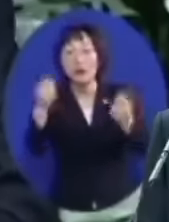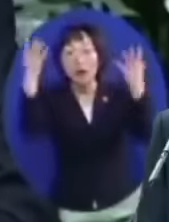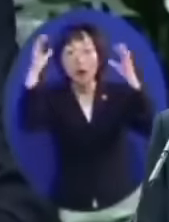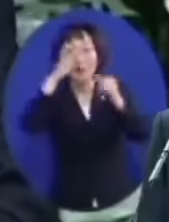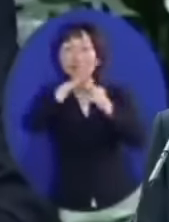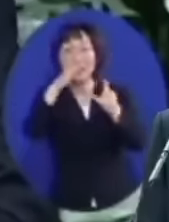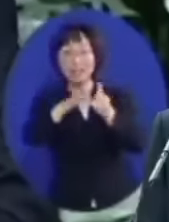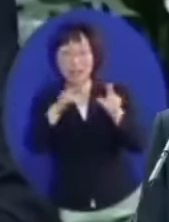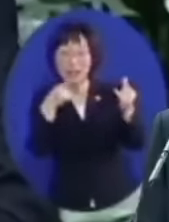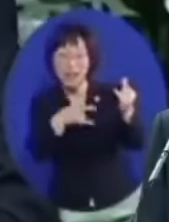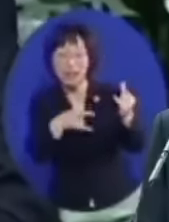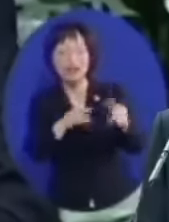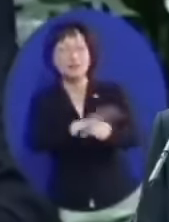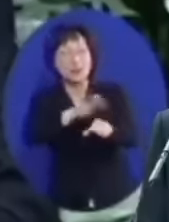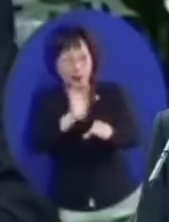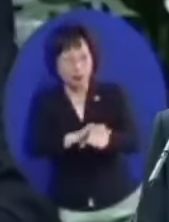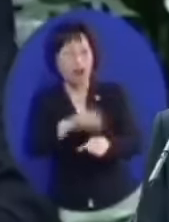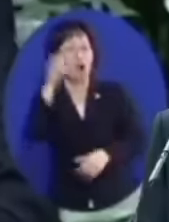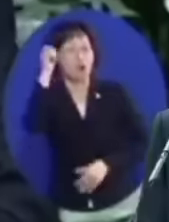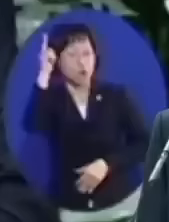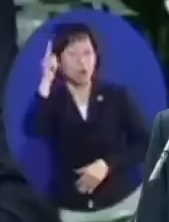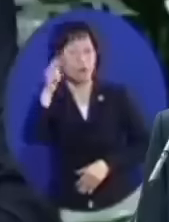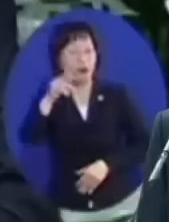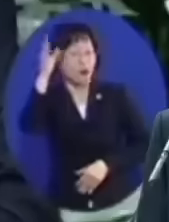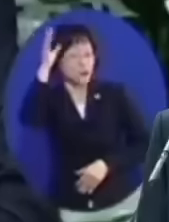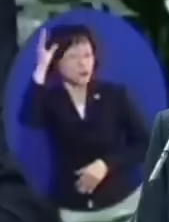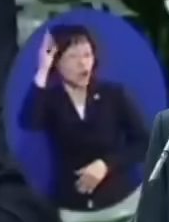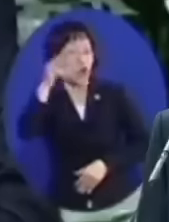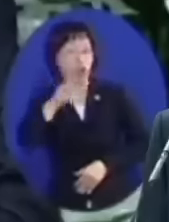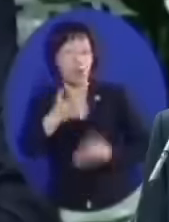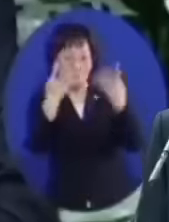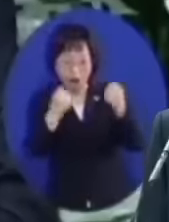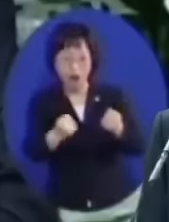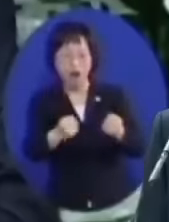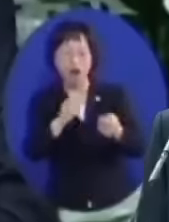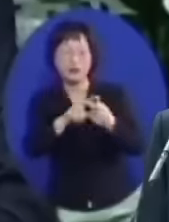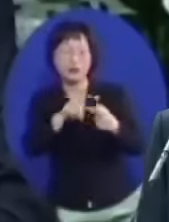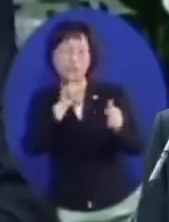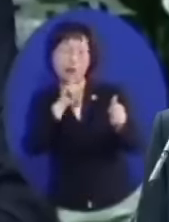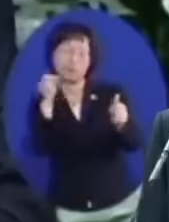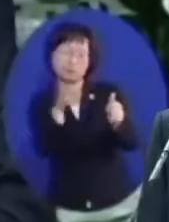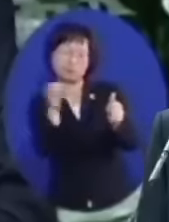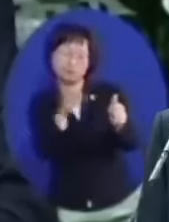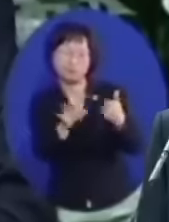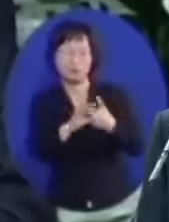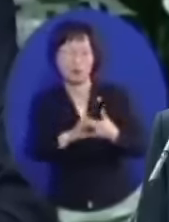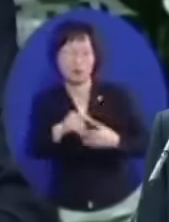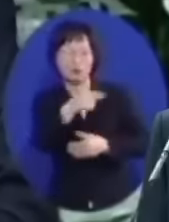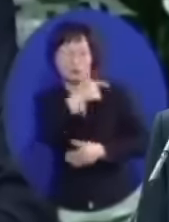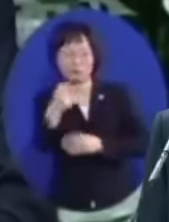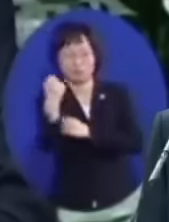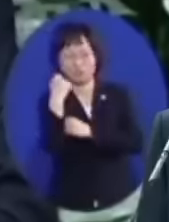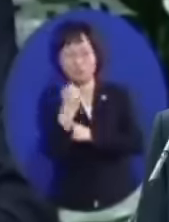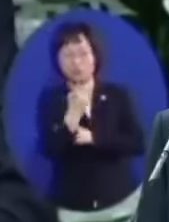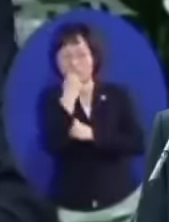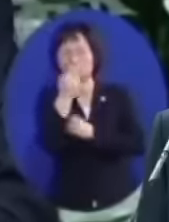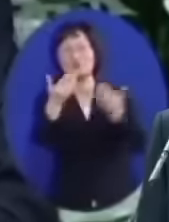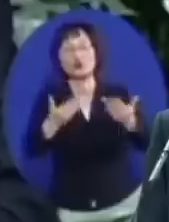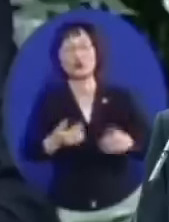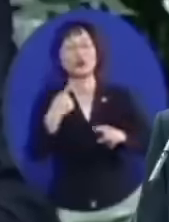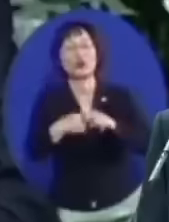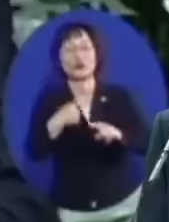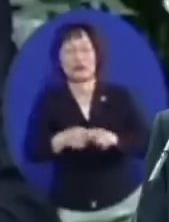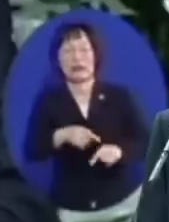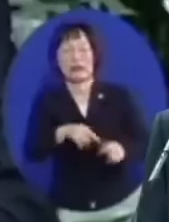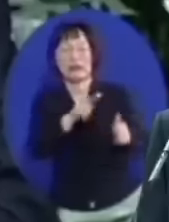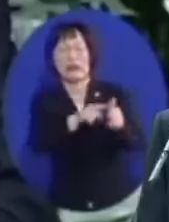잘해, 훌륭해, 기대가 많아, 그런 말들이 그들에게 굉장한 생명력을 갖다 주는 것입니다. 아이고,